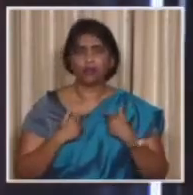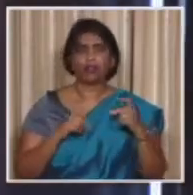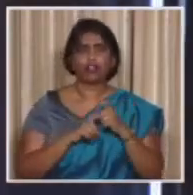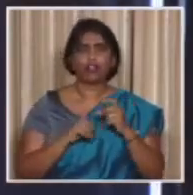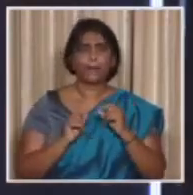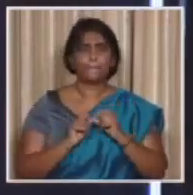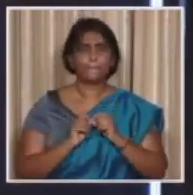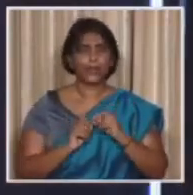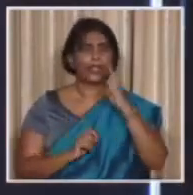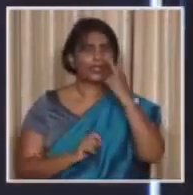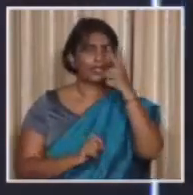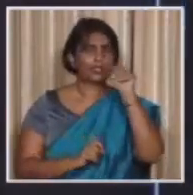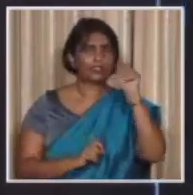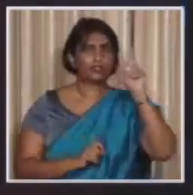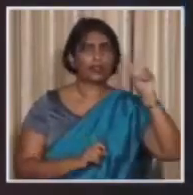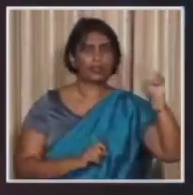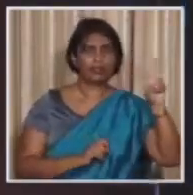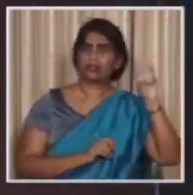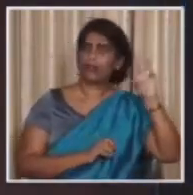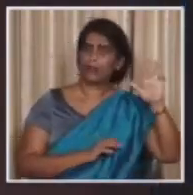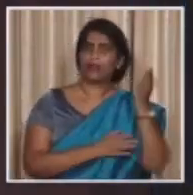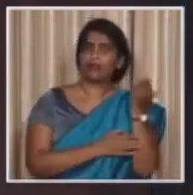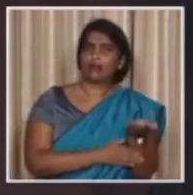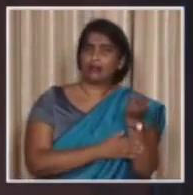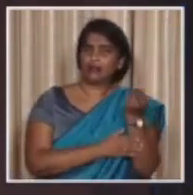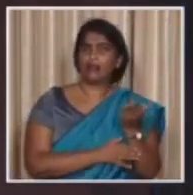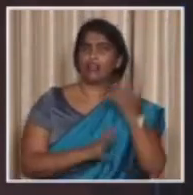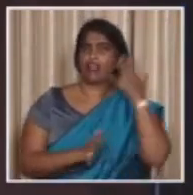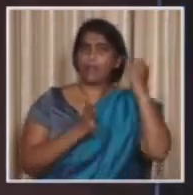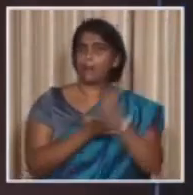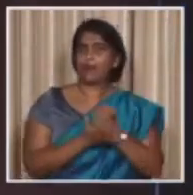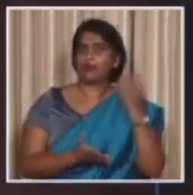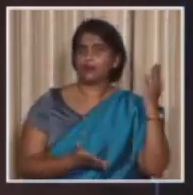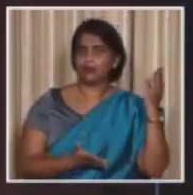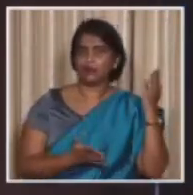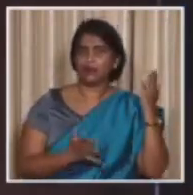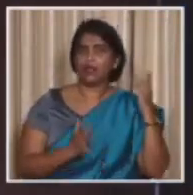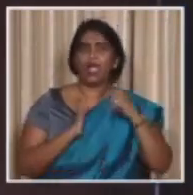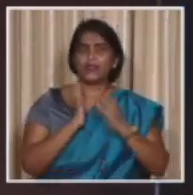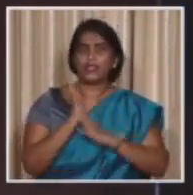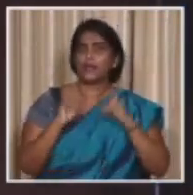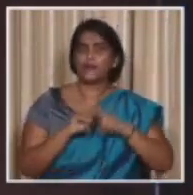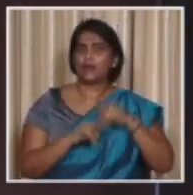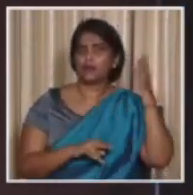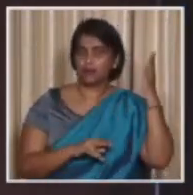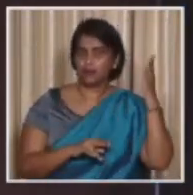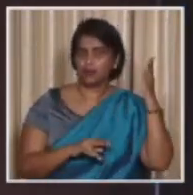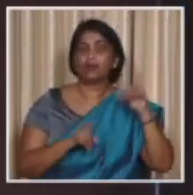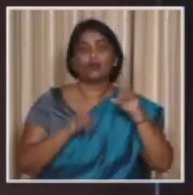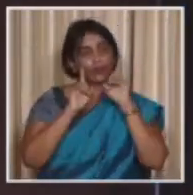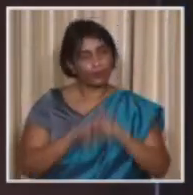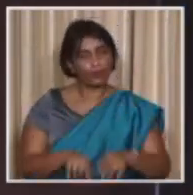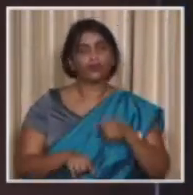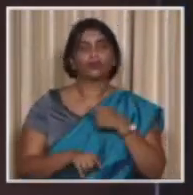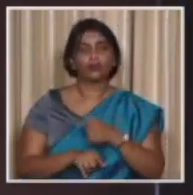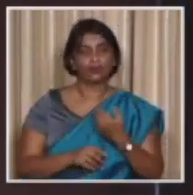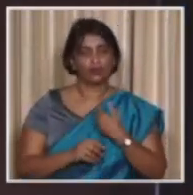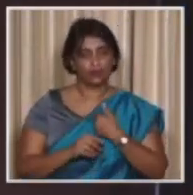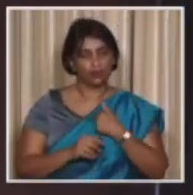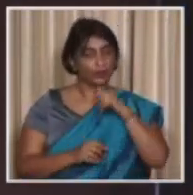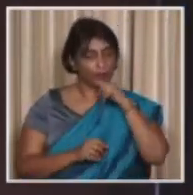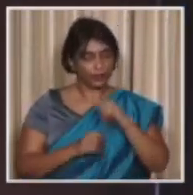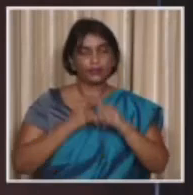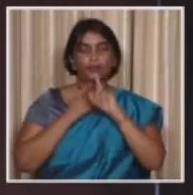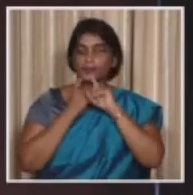බිලියන 2.9ක් හිඟමනේ යන්නේ මේ ලෝක බැංකුවට, ජාත්‍යන්තර මූල්‍ය අරමුදුවට? ඉතින් ඒ නිසා අපි ඊටාම